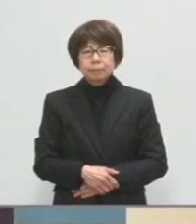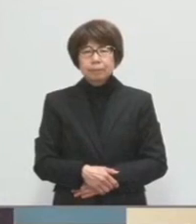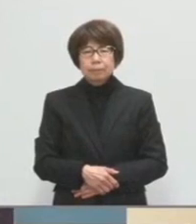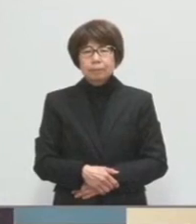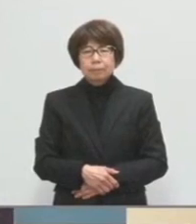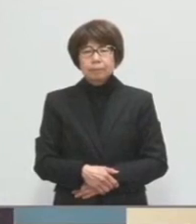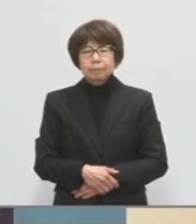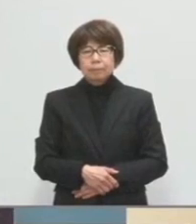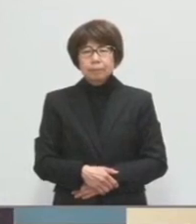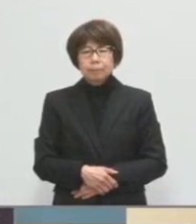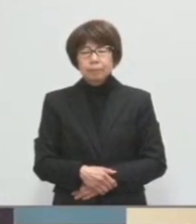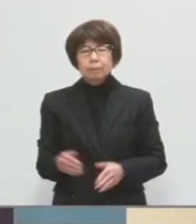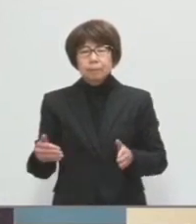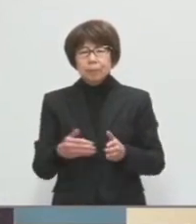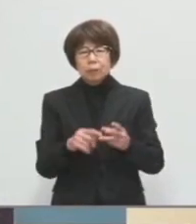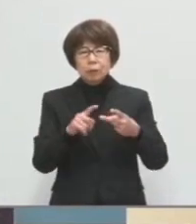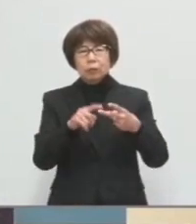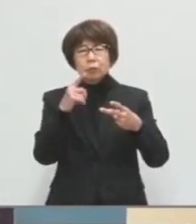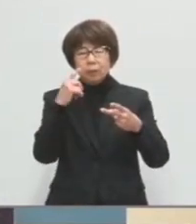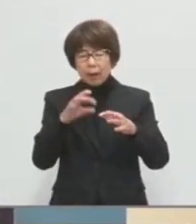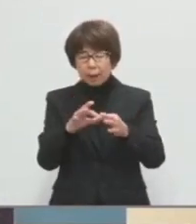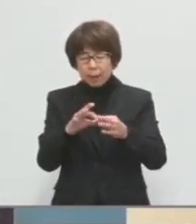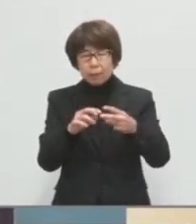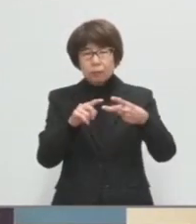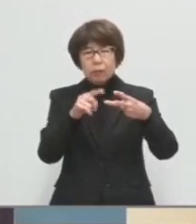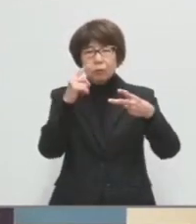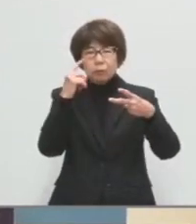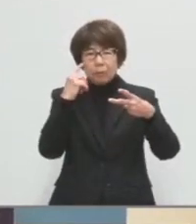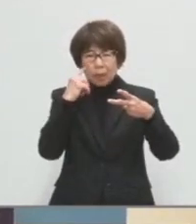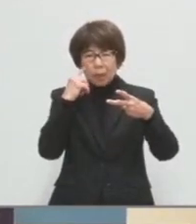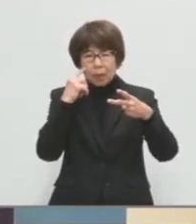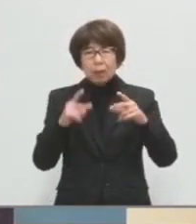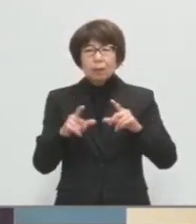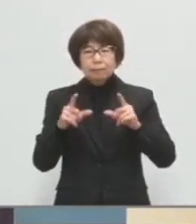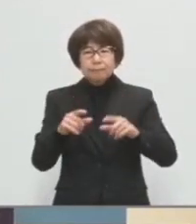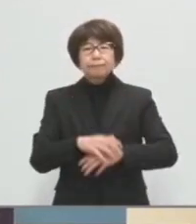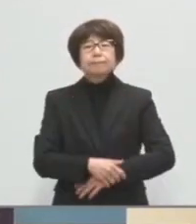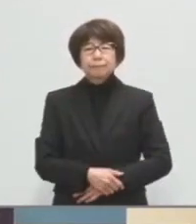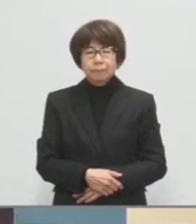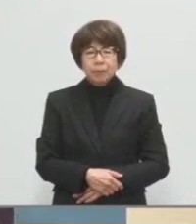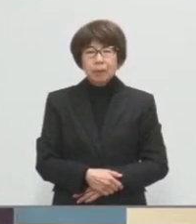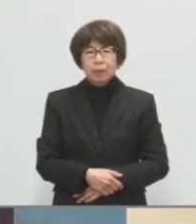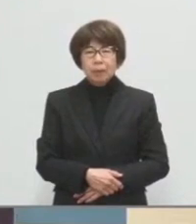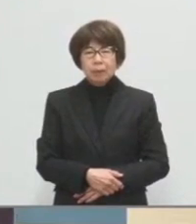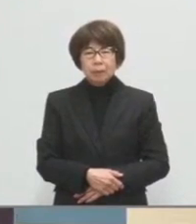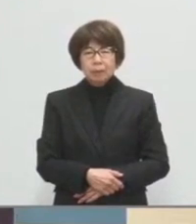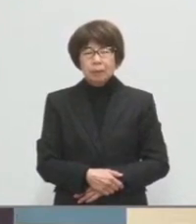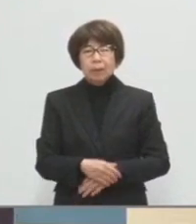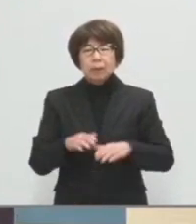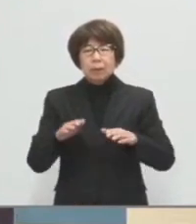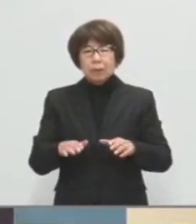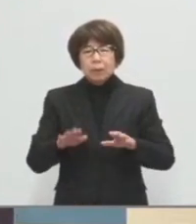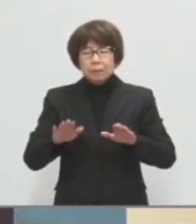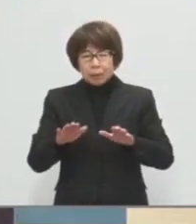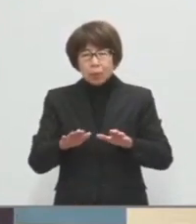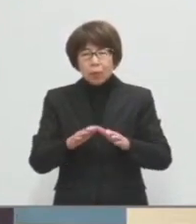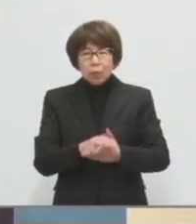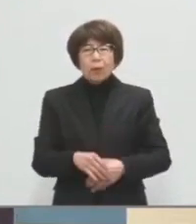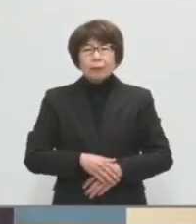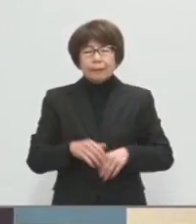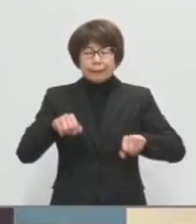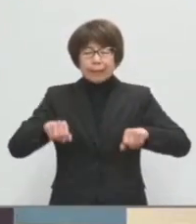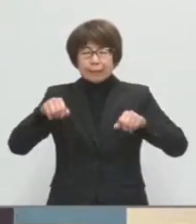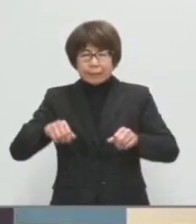これに関連いたしまして二つ目の発表事項でございますが今こそ静岡げんき旅2